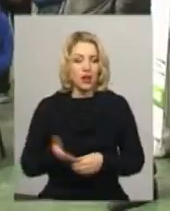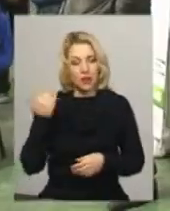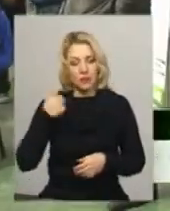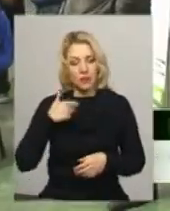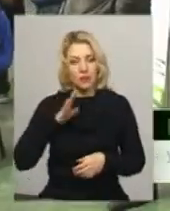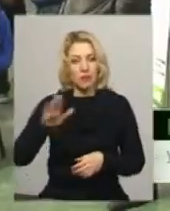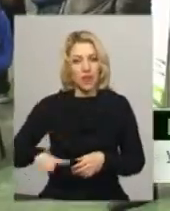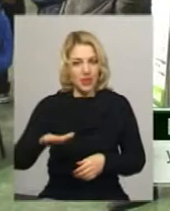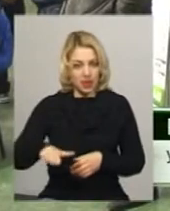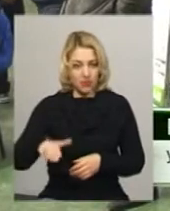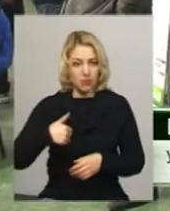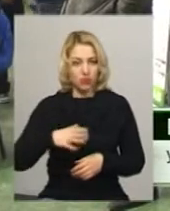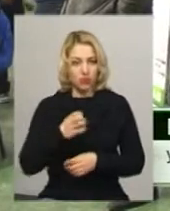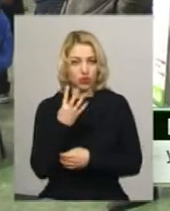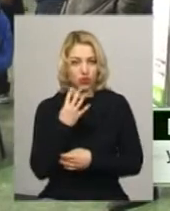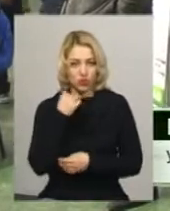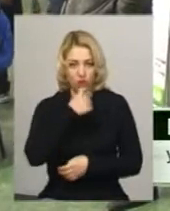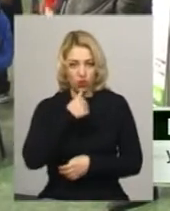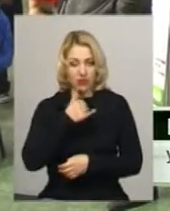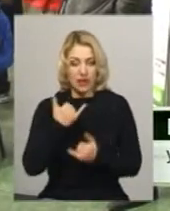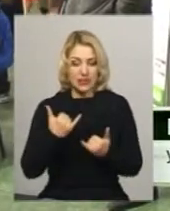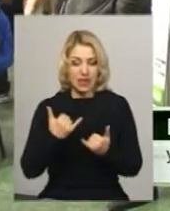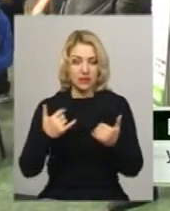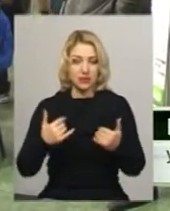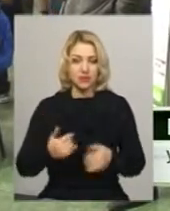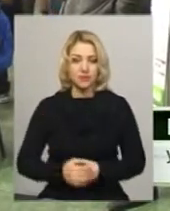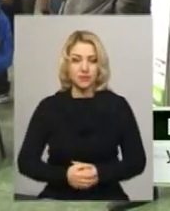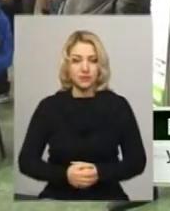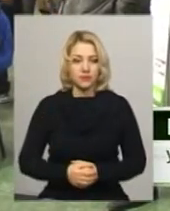малим, мені було 14 років тільки. А на даний момент